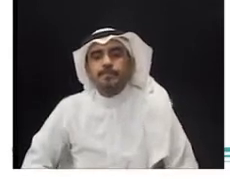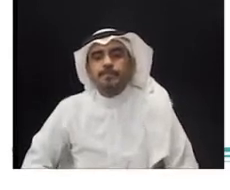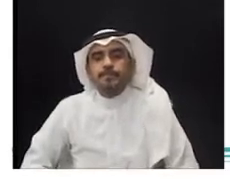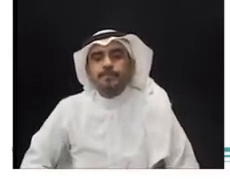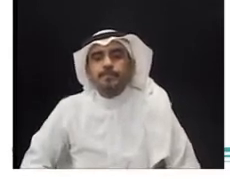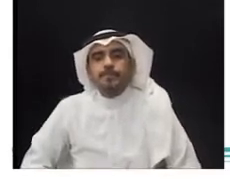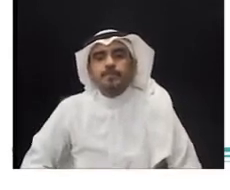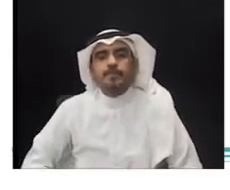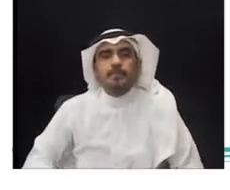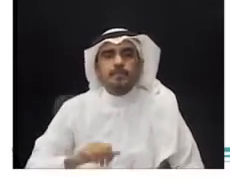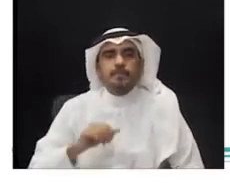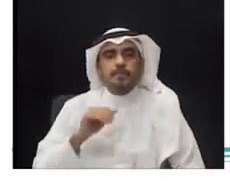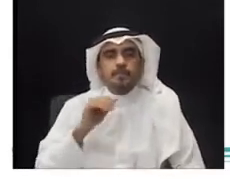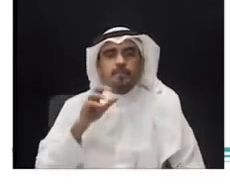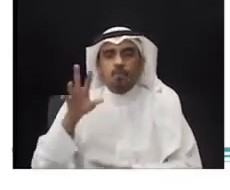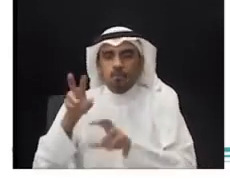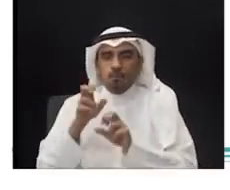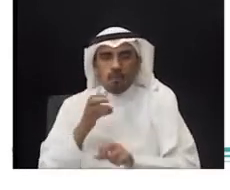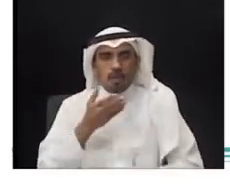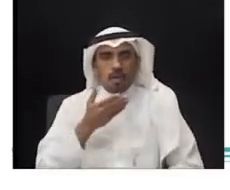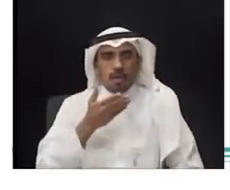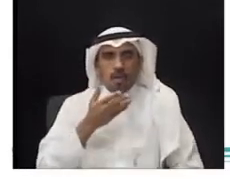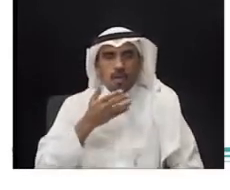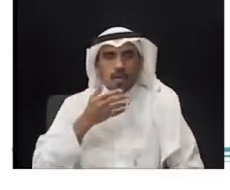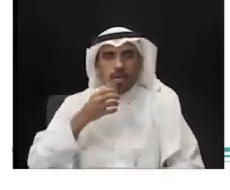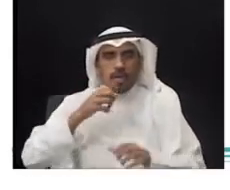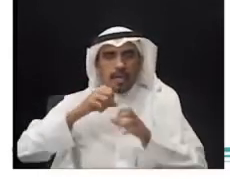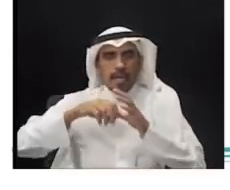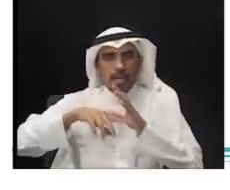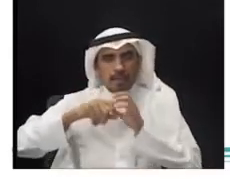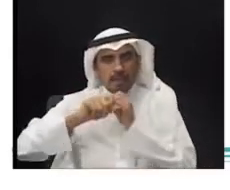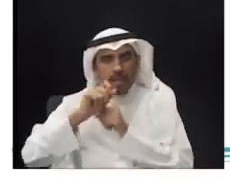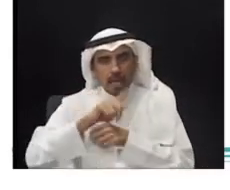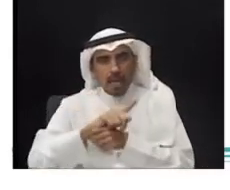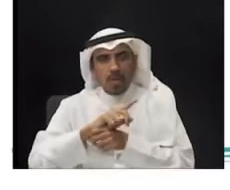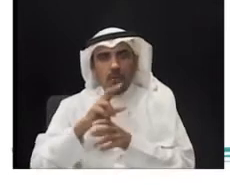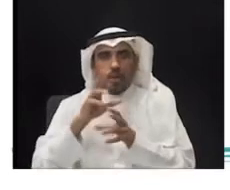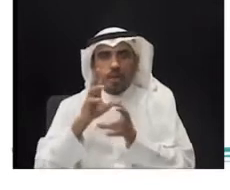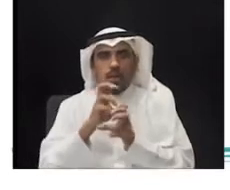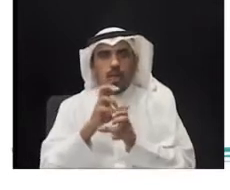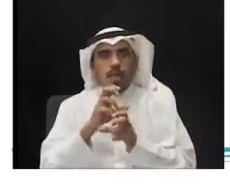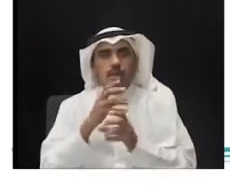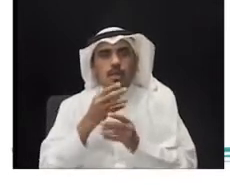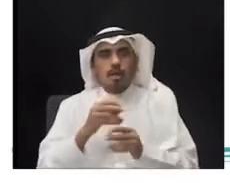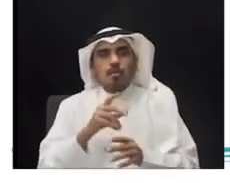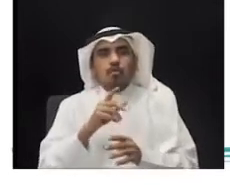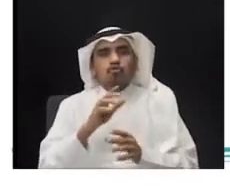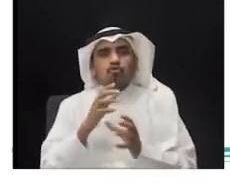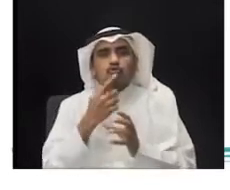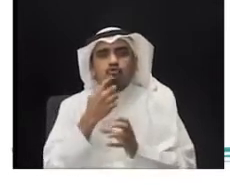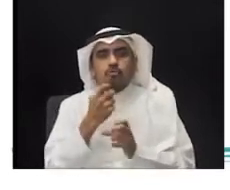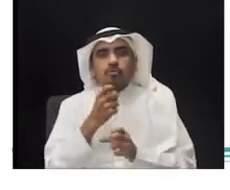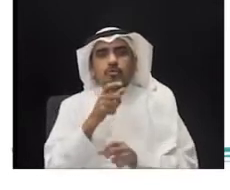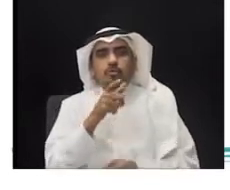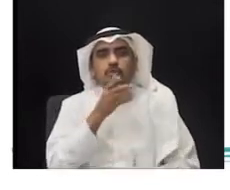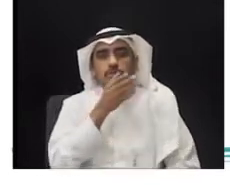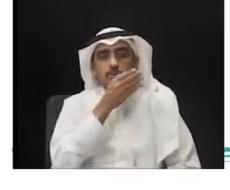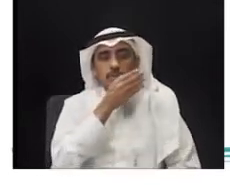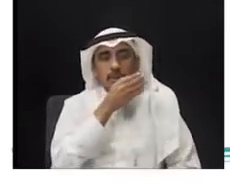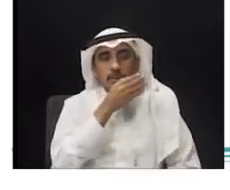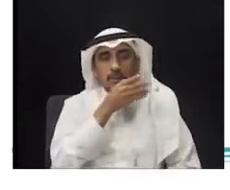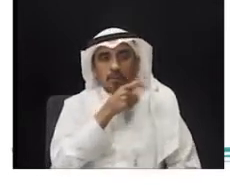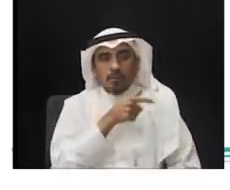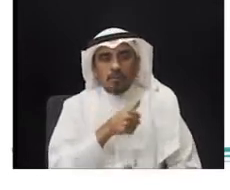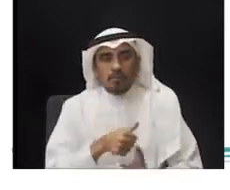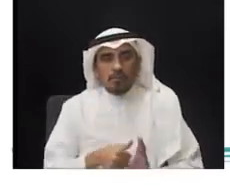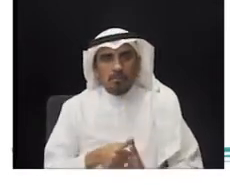النص. الخواص هي امتصاص الغازات وإذابة الجماد، فهذه التي وضعها رب العالمين في